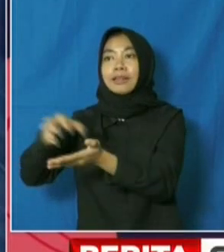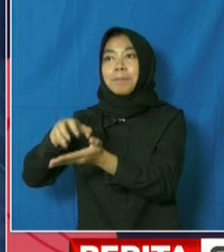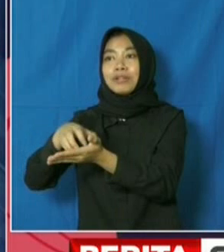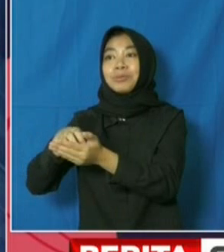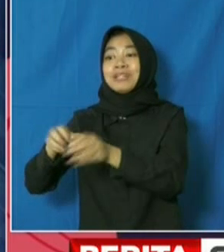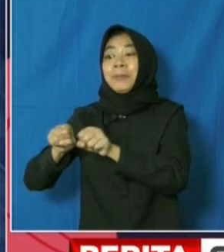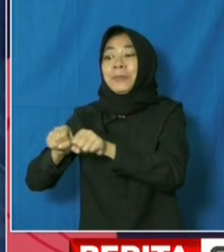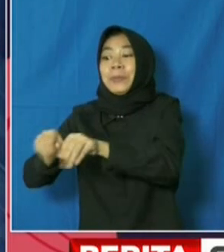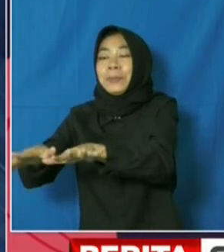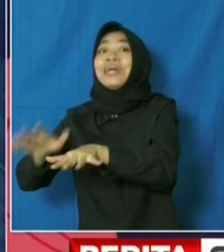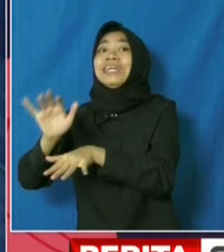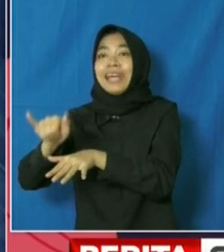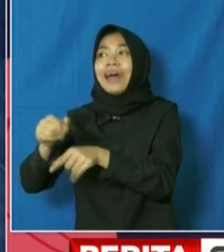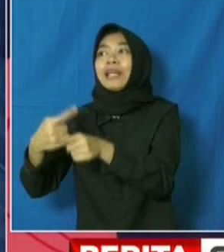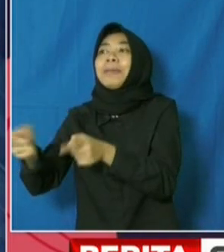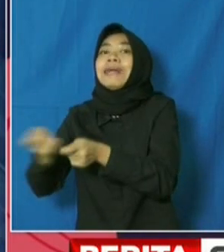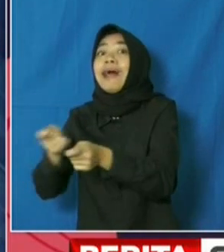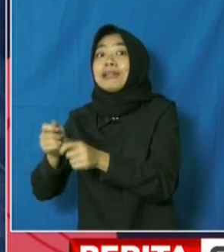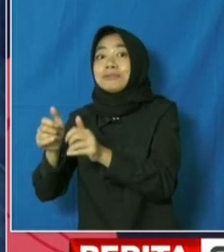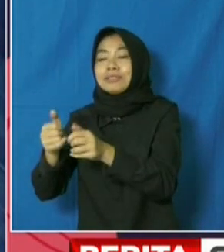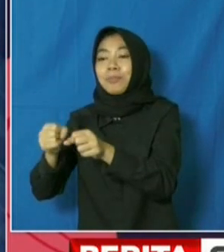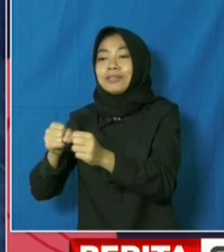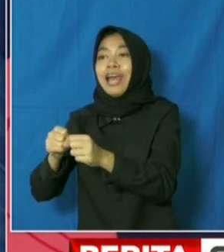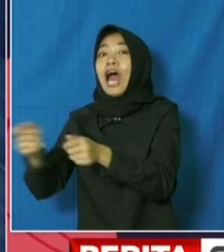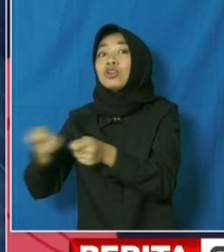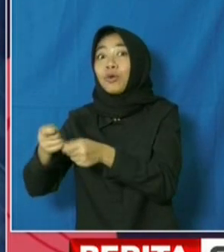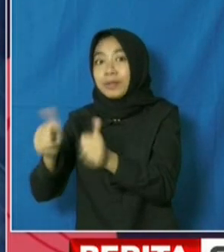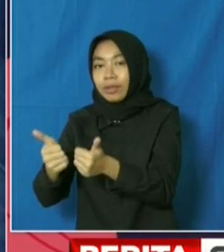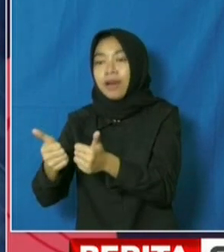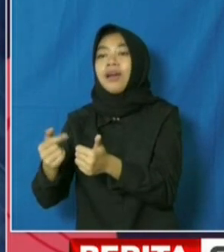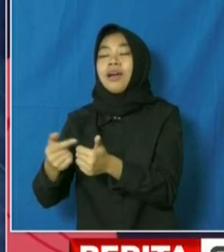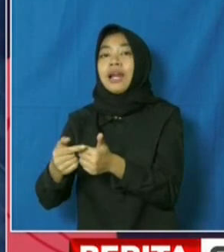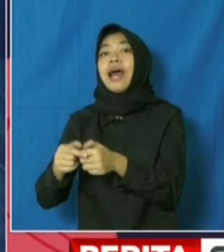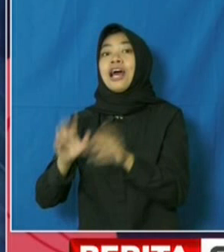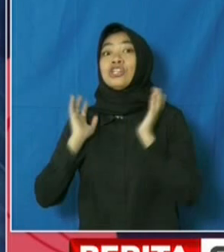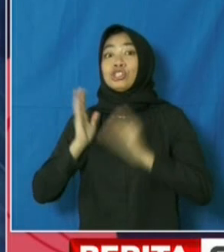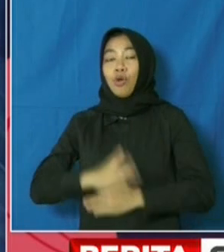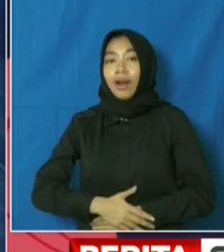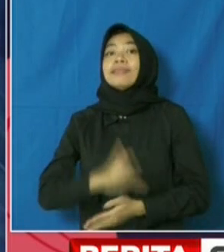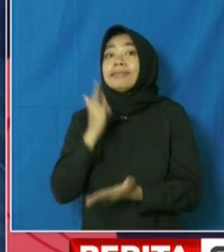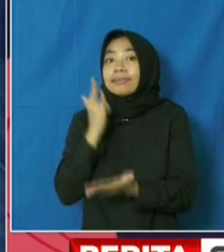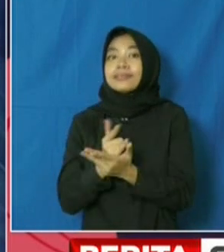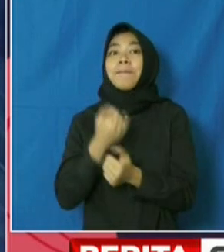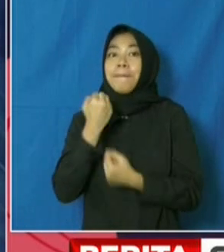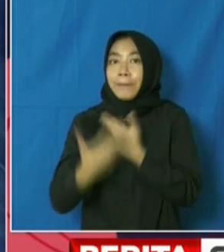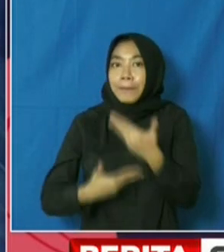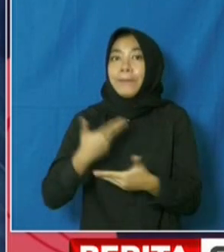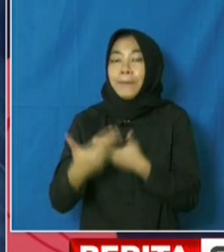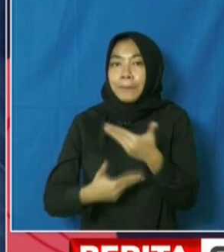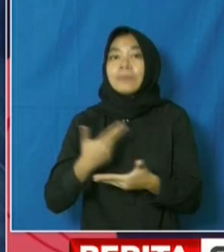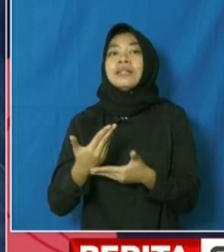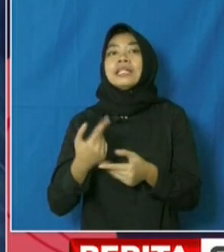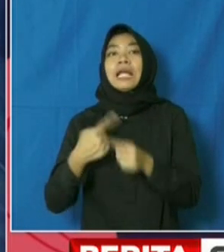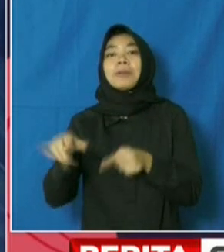terkendali maka pelaksanaan ibadah sebagaimana biasa kewajibannya dan secara bersamaan